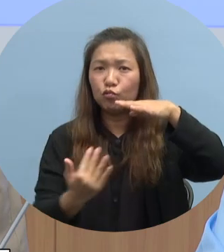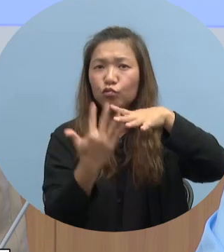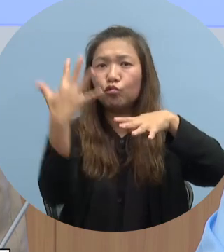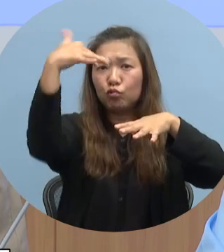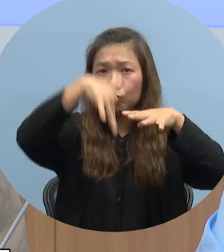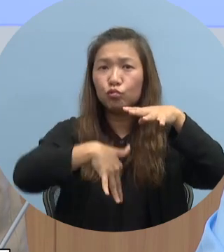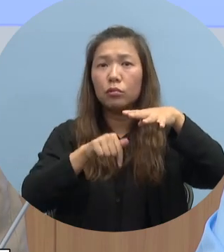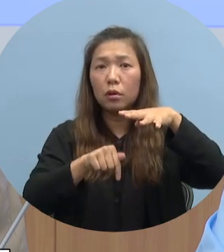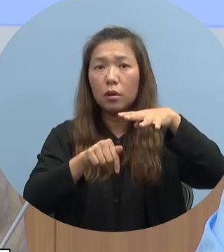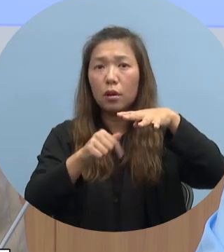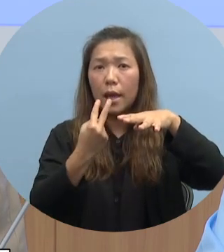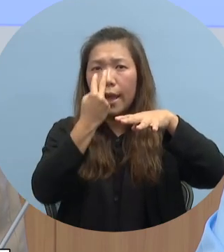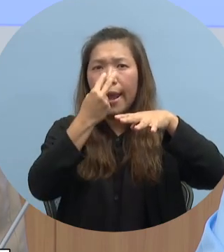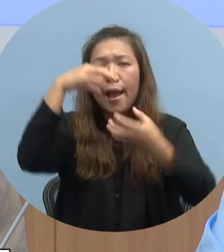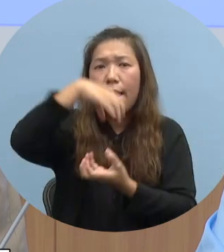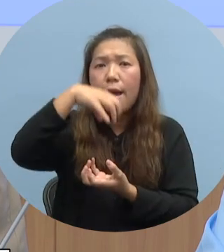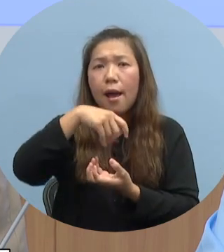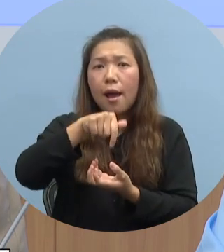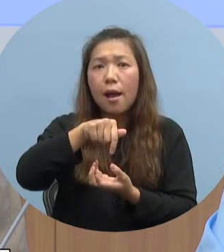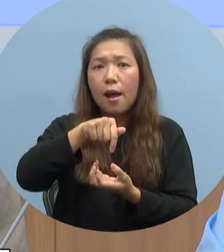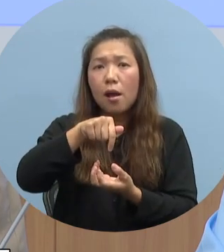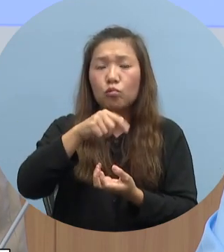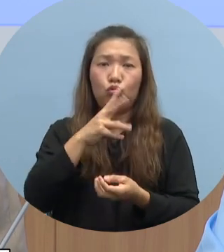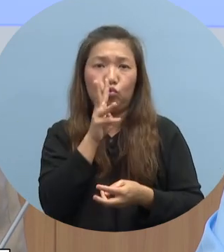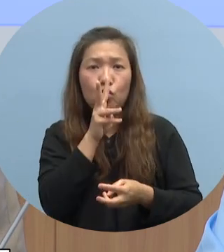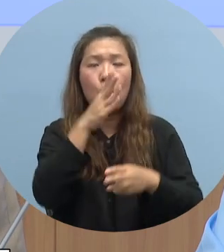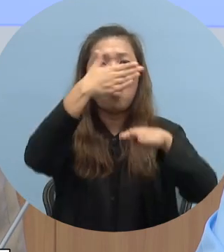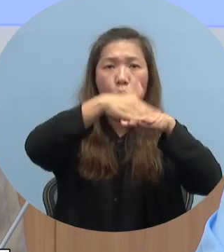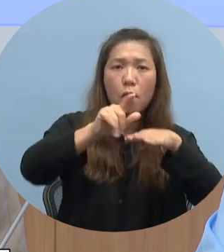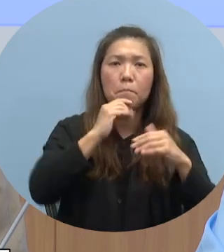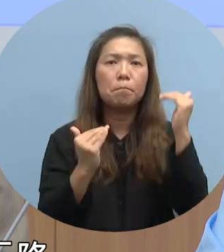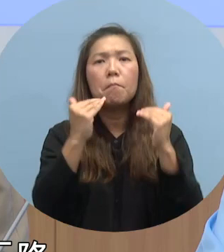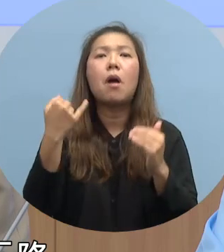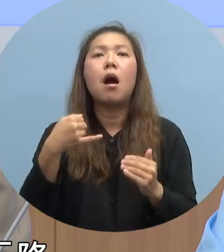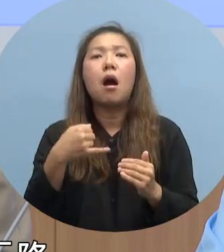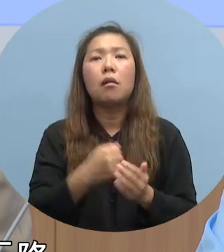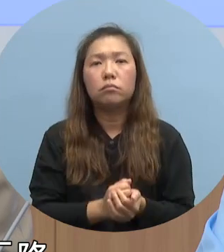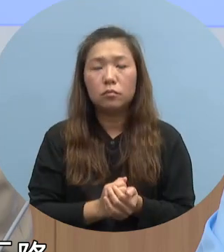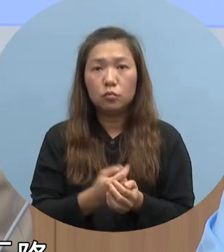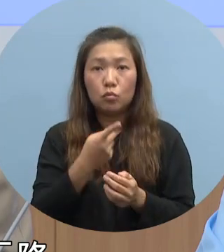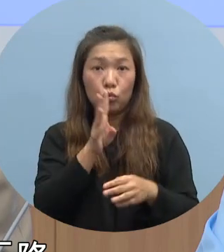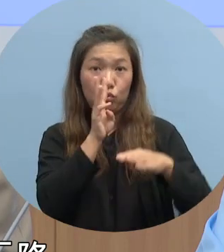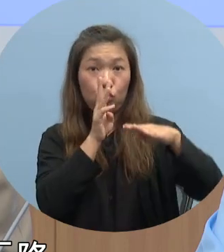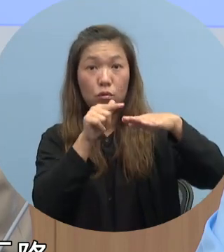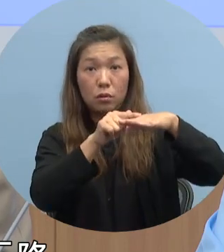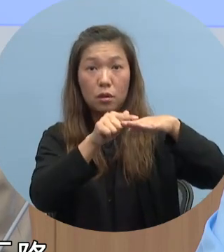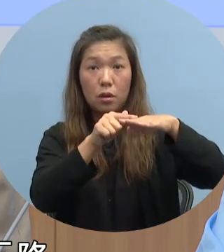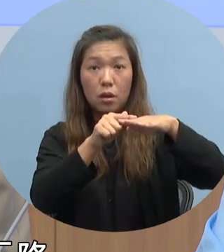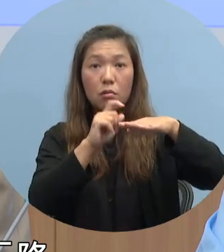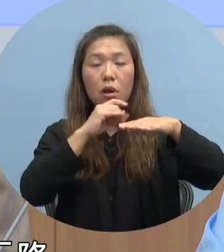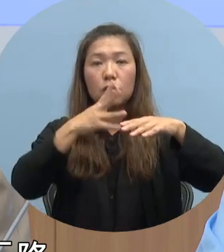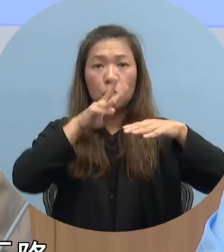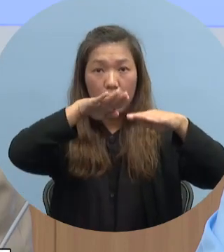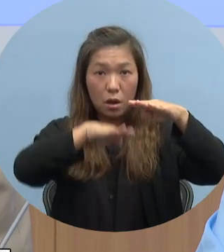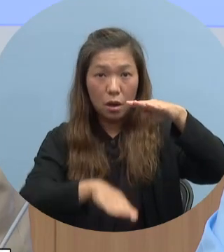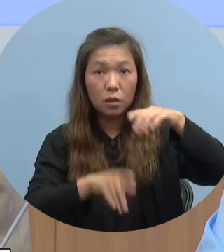那個空氣壓力裡面的配水庫裡面和外面平衡到，當配水庫裡面的水一路降的時